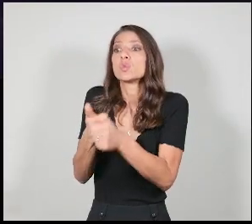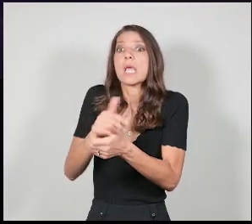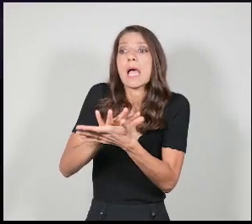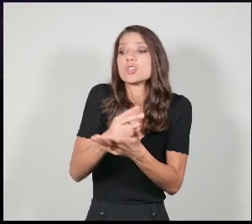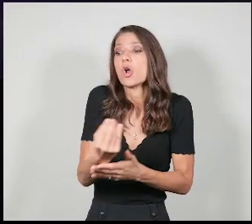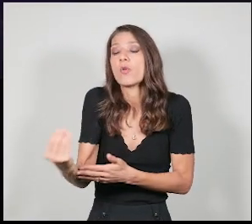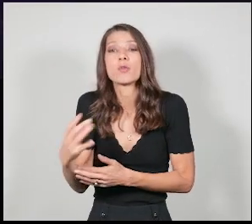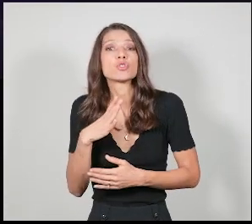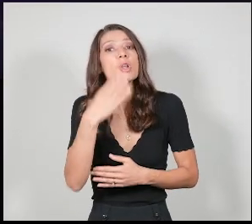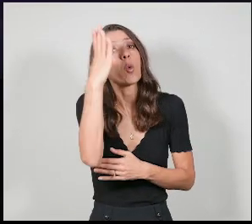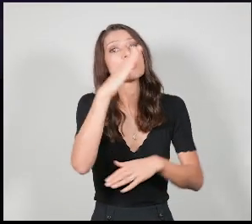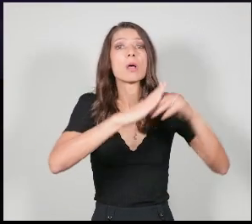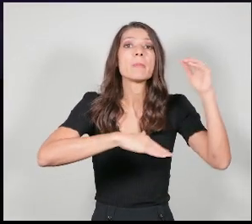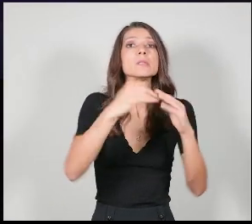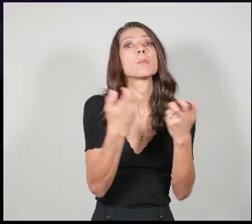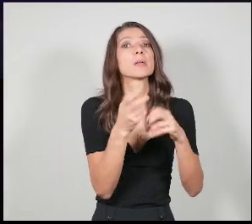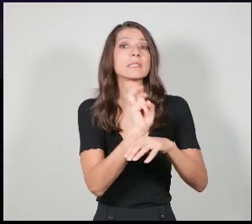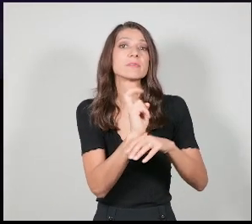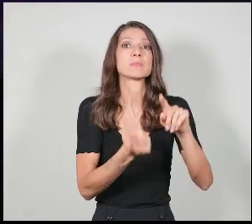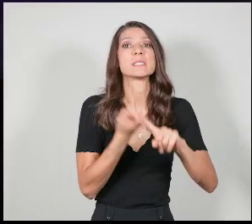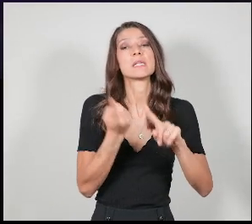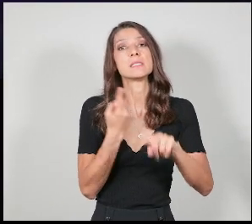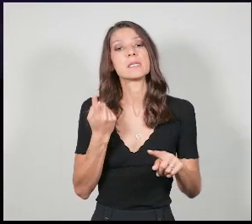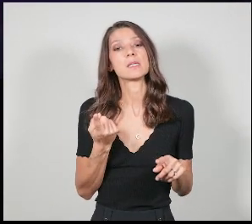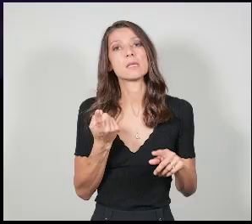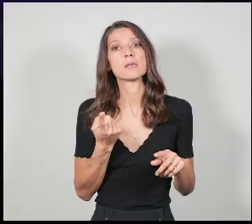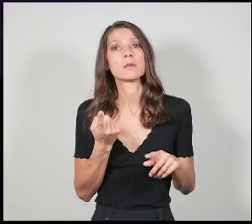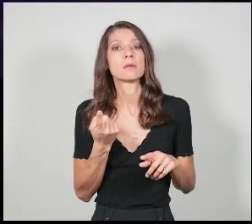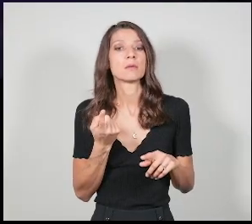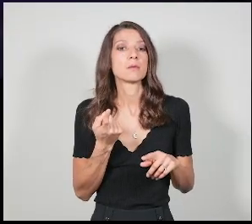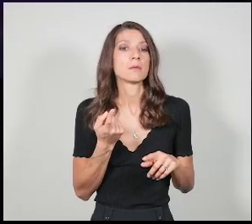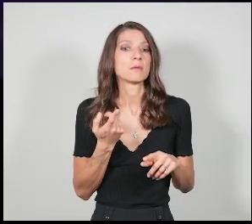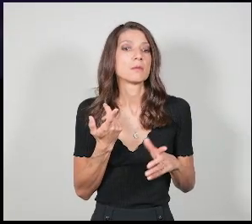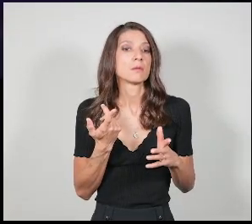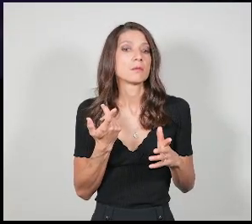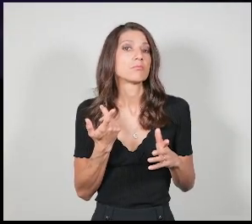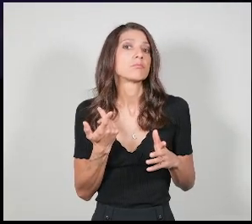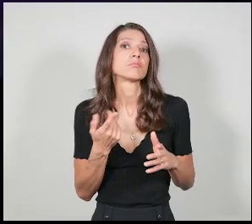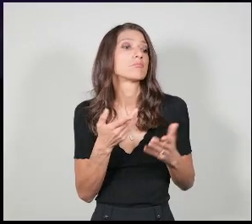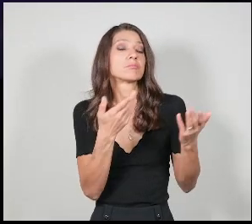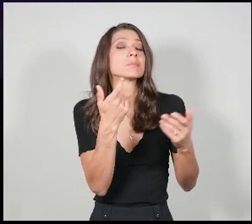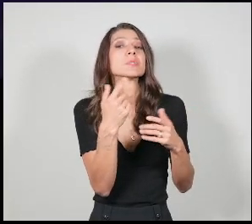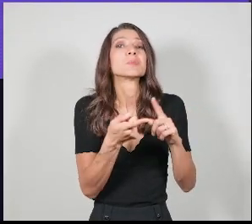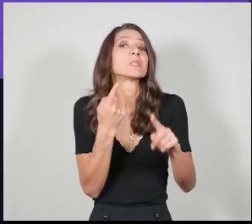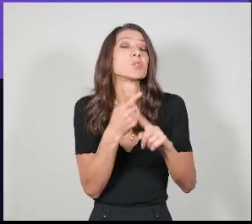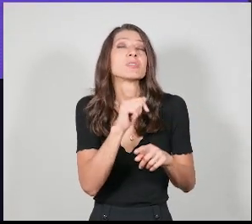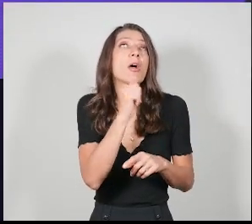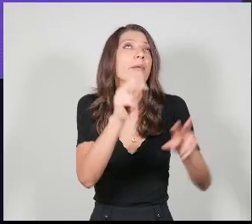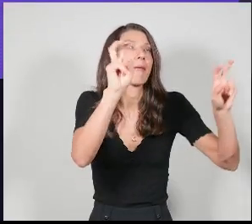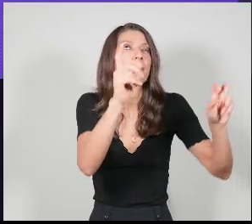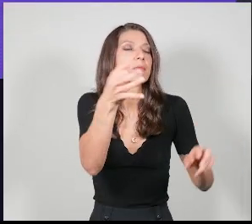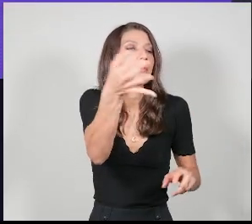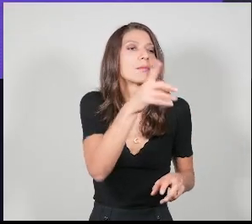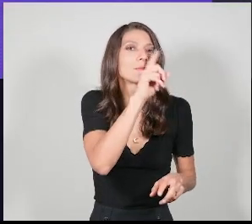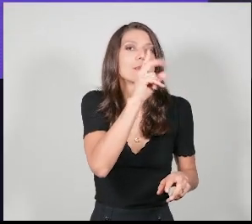que vous en avez d'autres, comme les éducateurs spécialisés. La plaisanterie habituelle consiste à dire qu'ils sont spécialisés en rien, mais enfin, en tout cas, ils ne sont